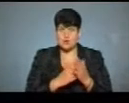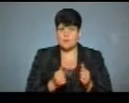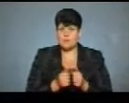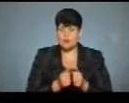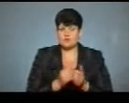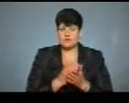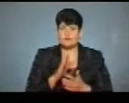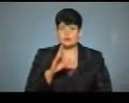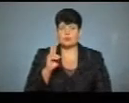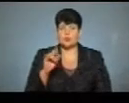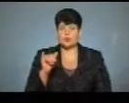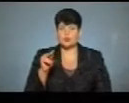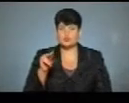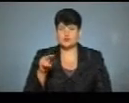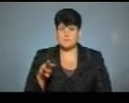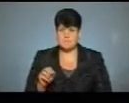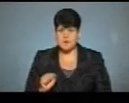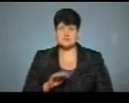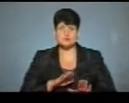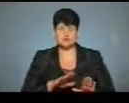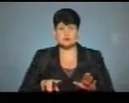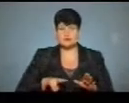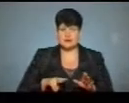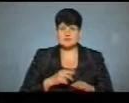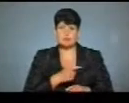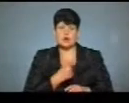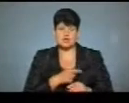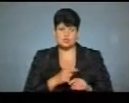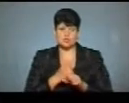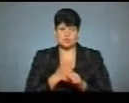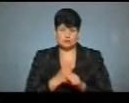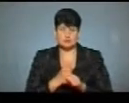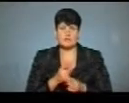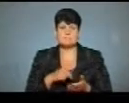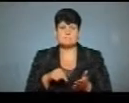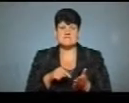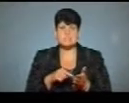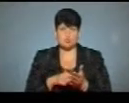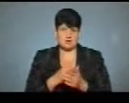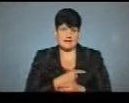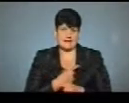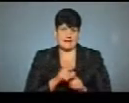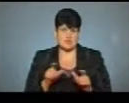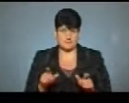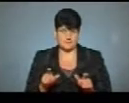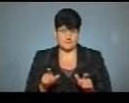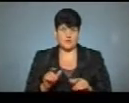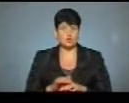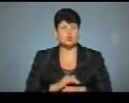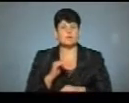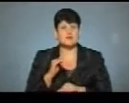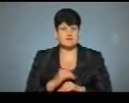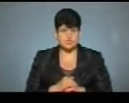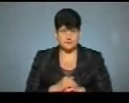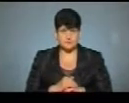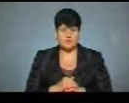Володимир Кучма, заступник директора з поліклінічної роботи Тернопільської міської дитячої лікарні. Кажу вам доброго вечора. Доброго вечора вам. Ну і, власне,